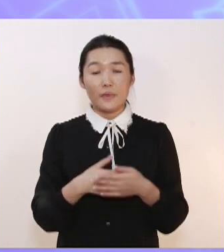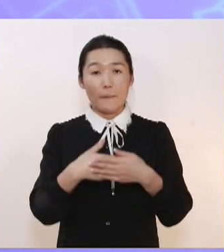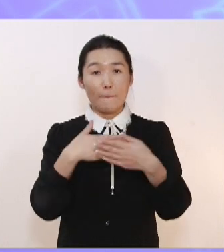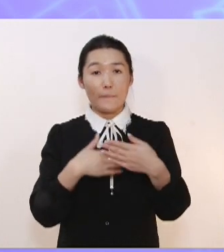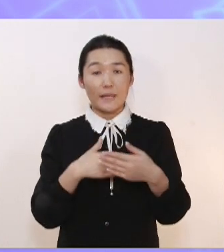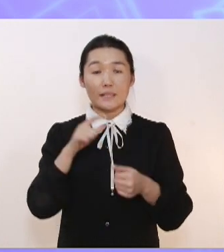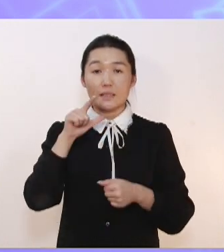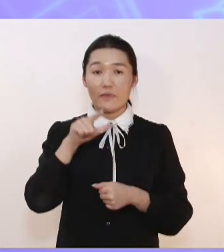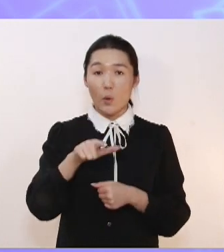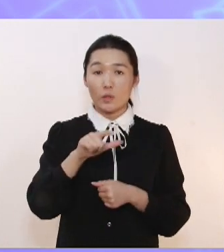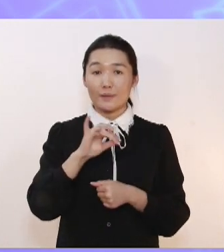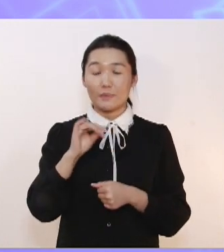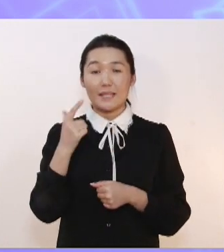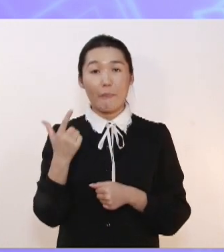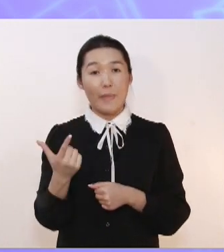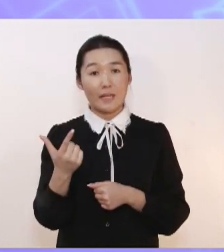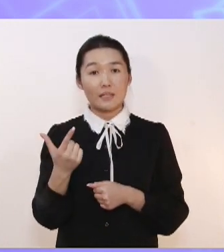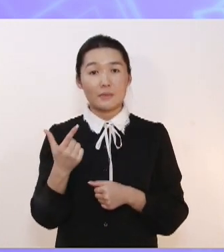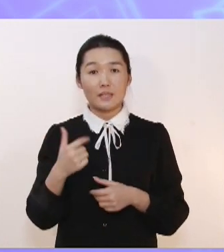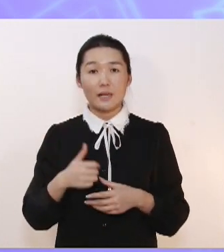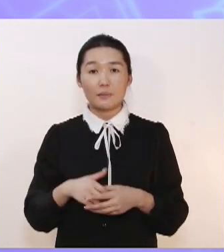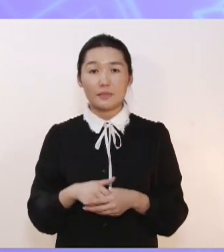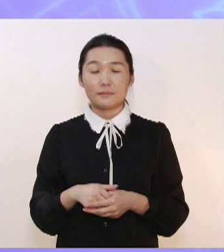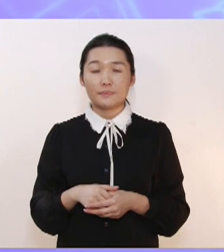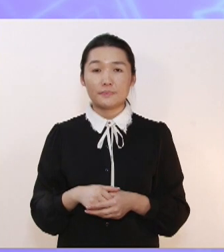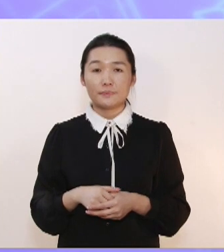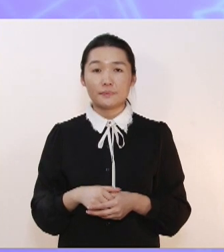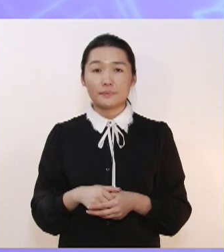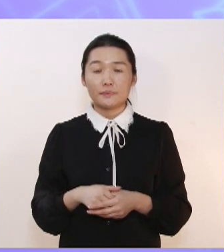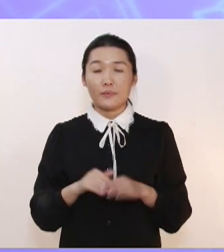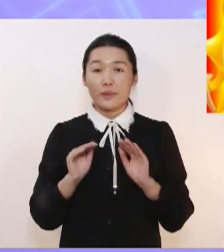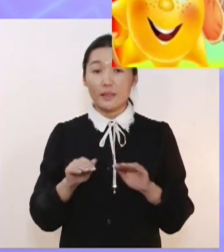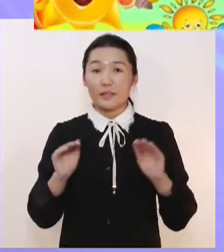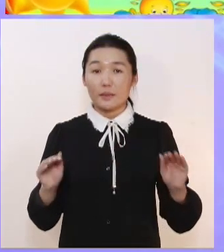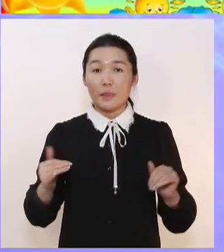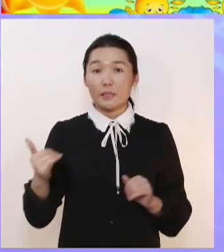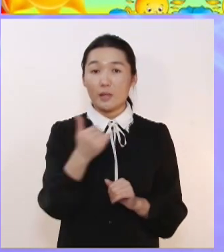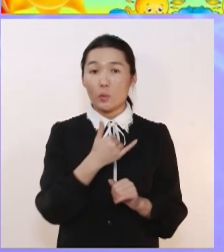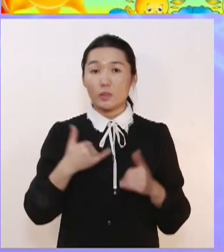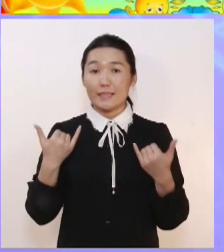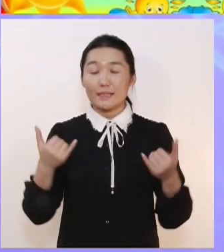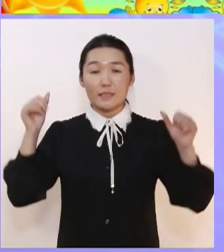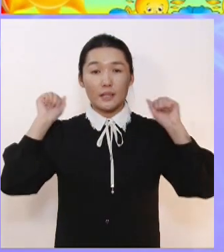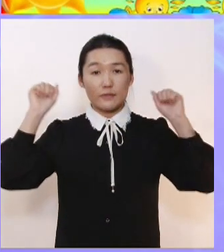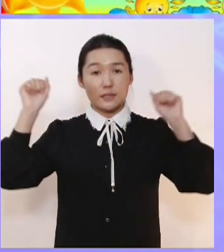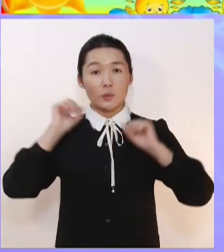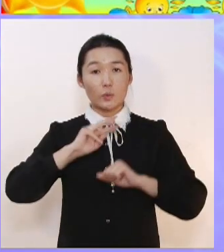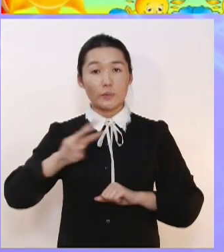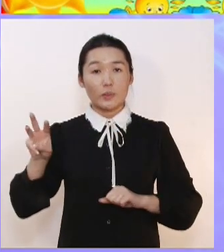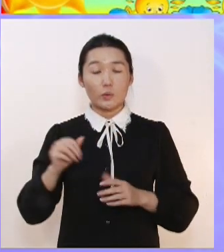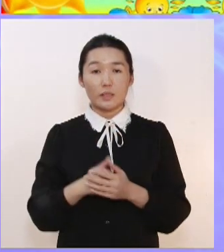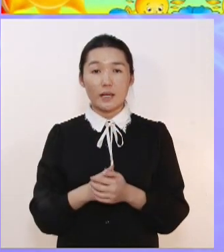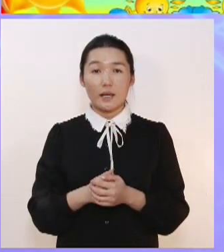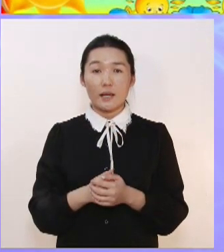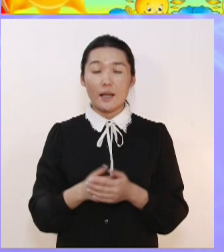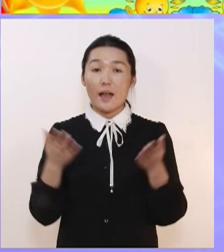Перед твердым и мягким знаками. Ребята, у нас сейчас физкульт-минутка.